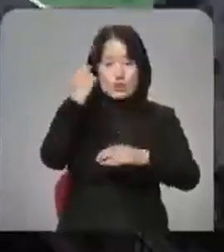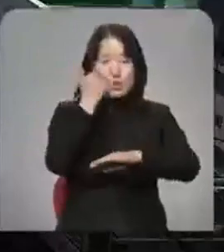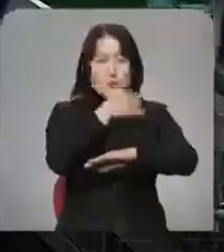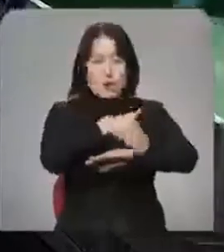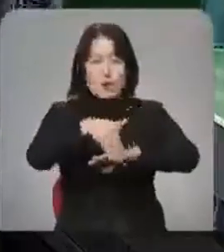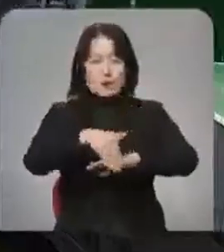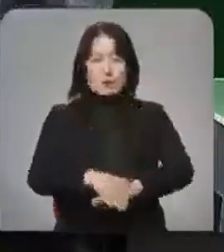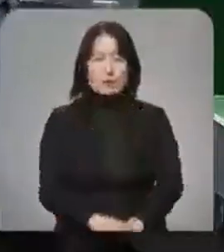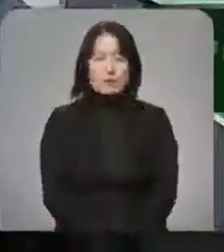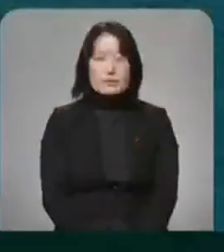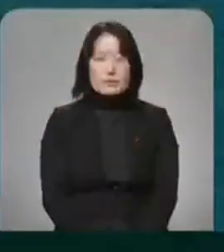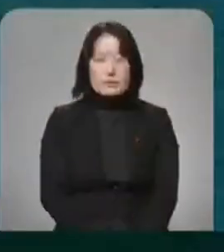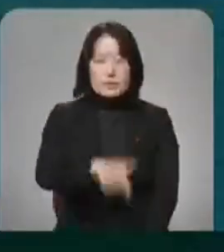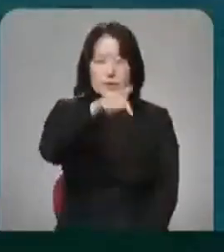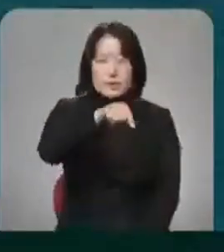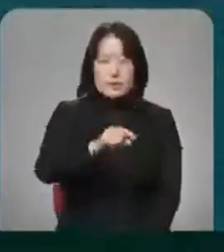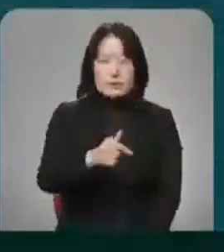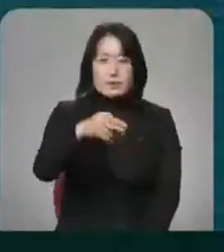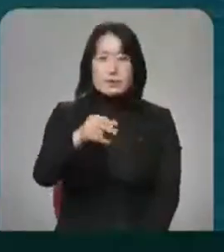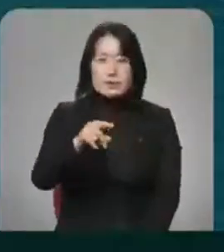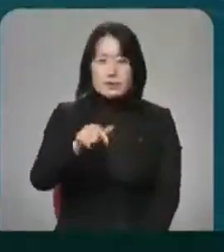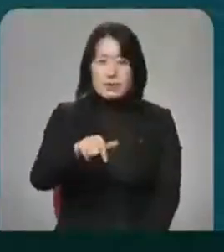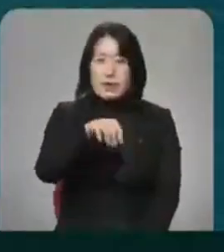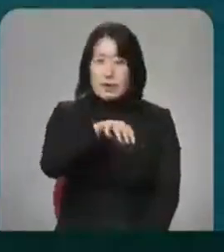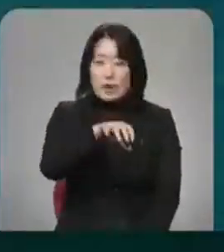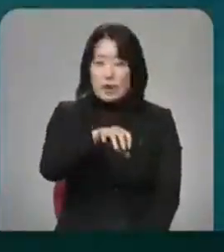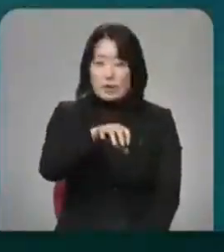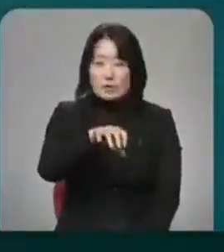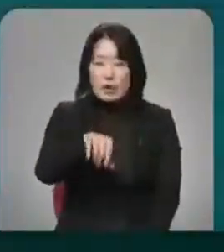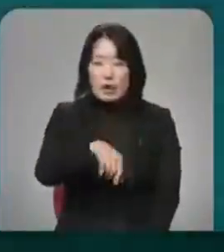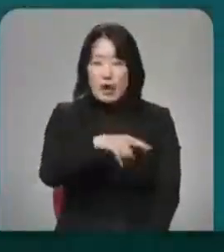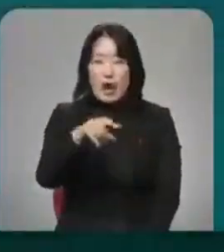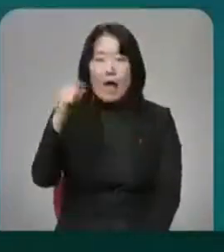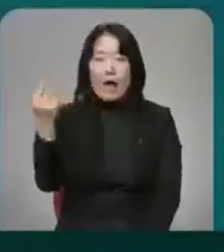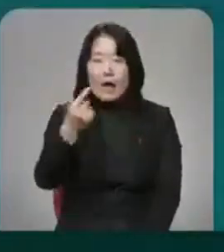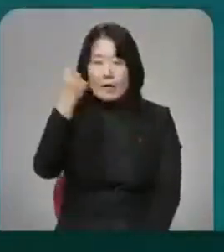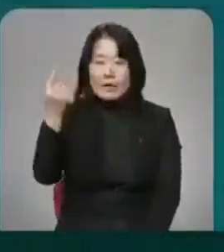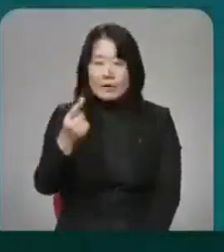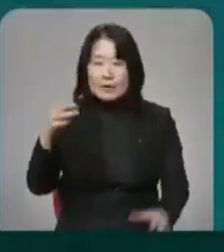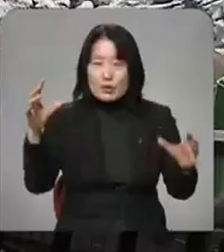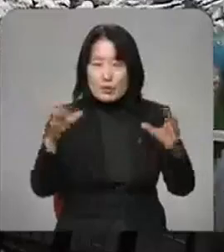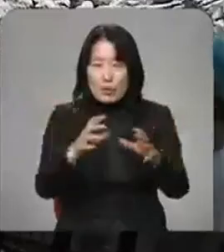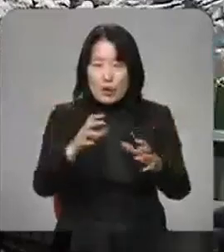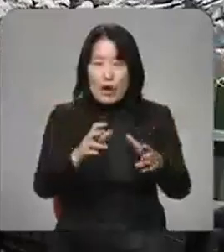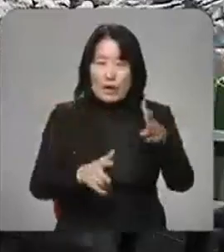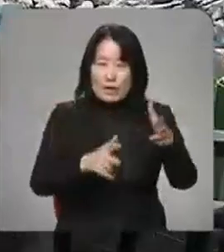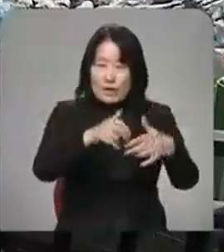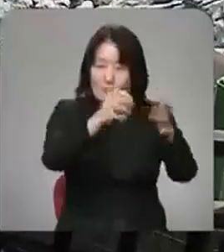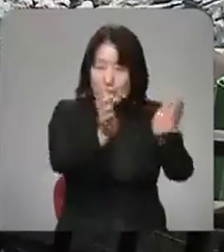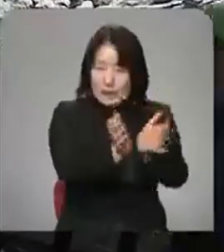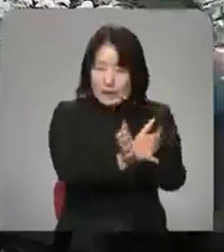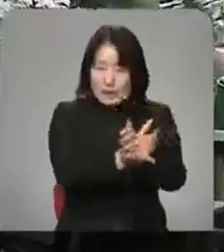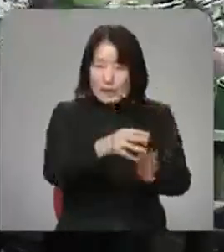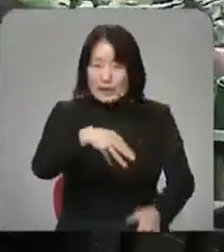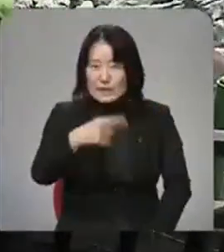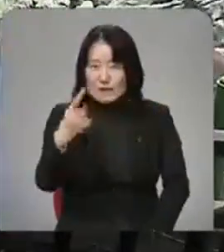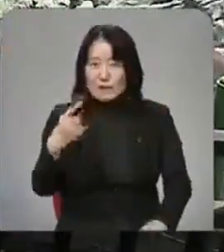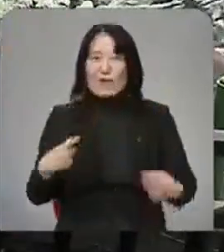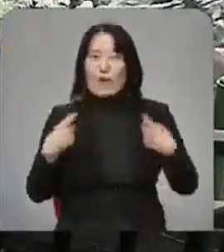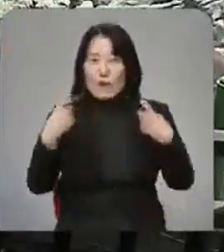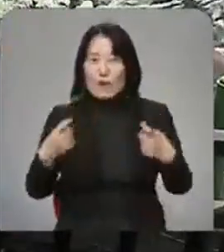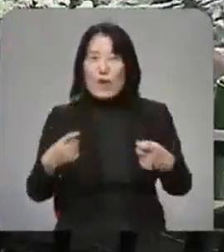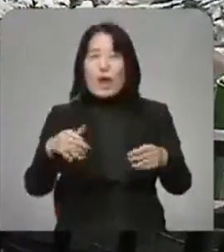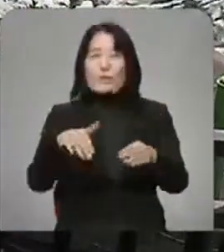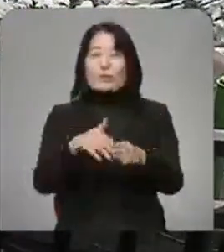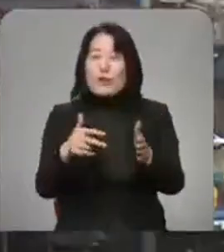계획입니다. 근덕면 원전 해제 지역 에너지 관광 복합단지 조성 사업과 함께 삼척 관광문화재단